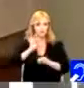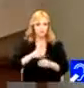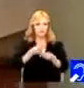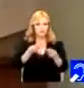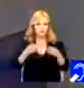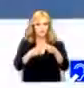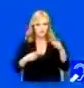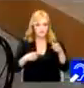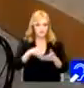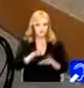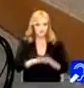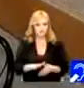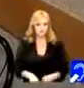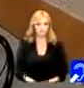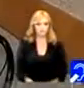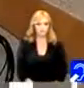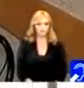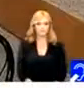rețetă.